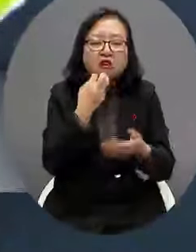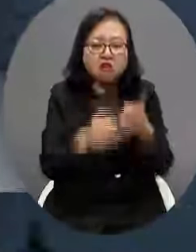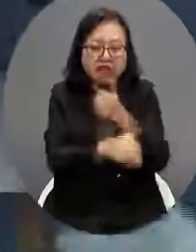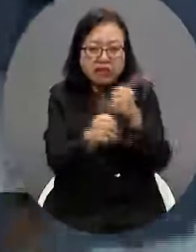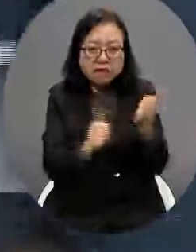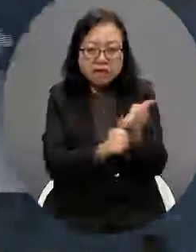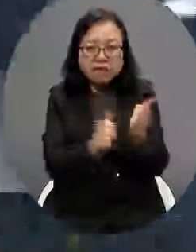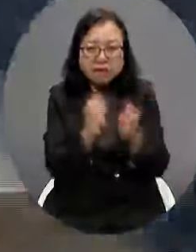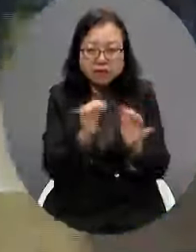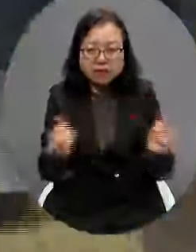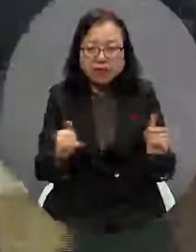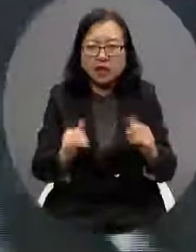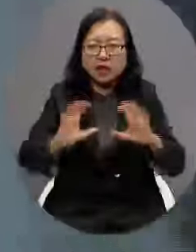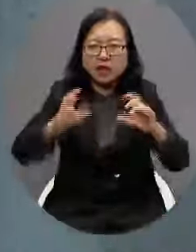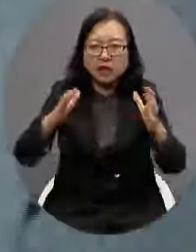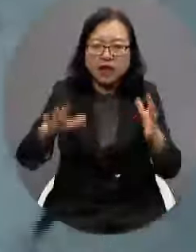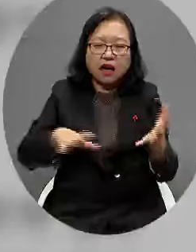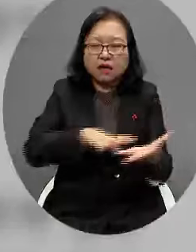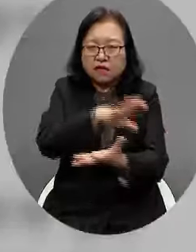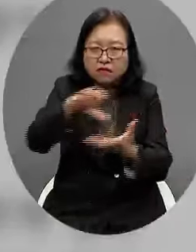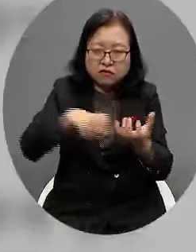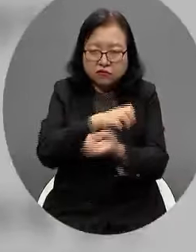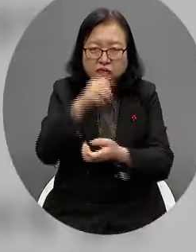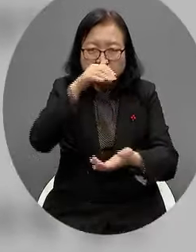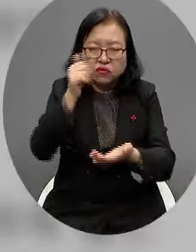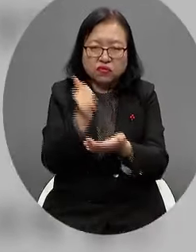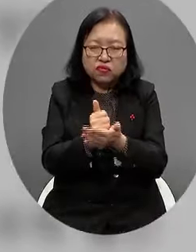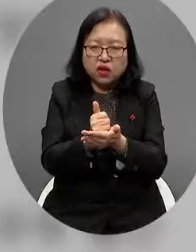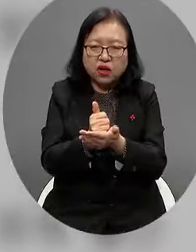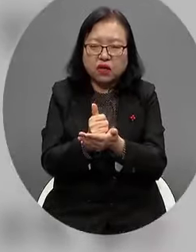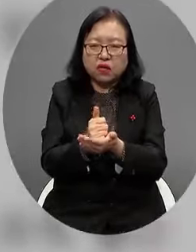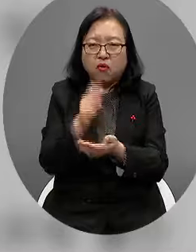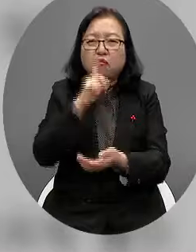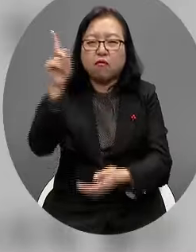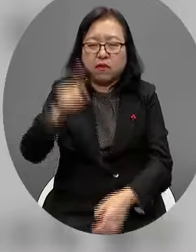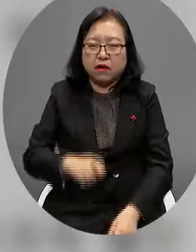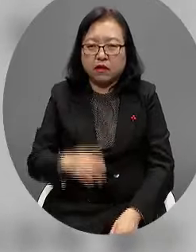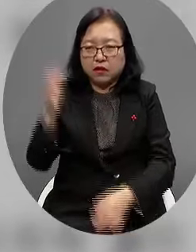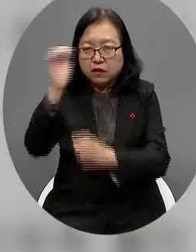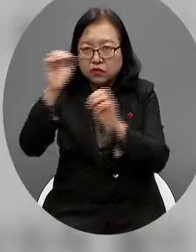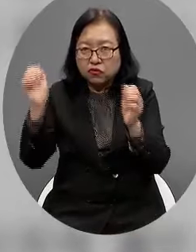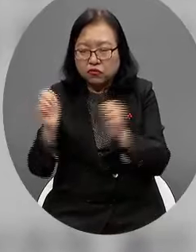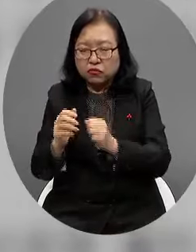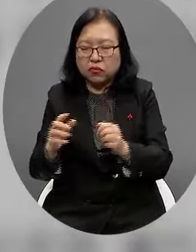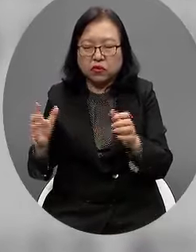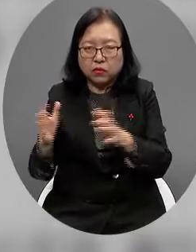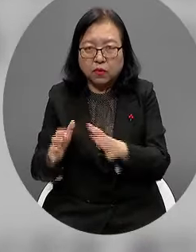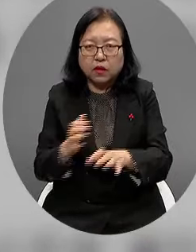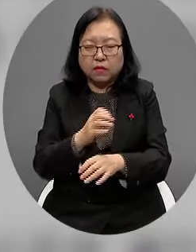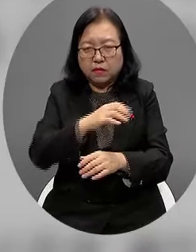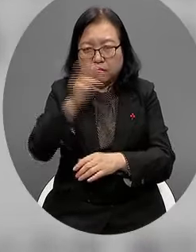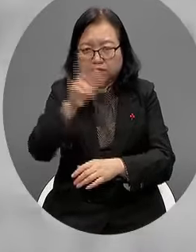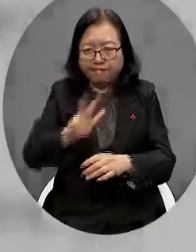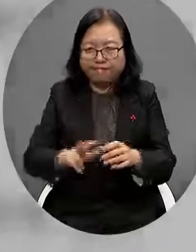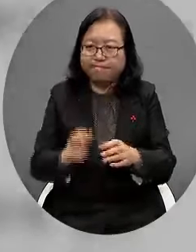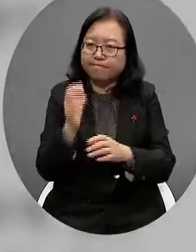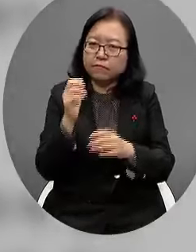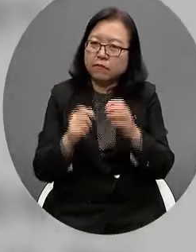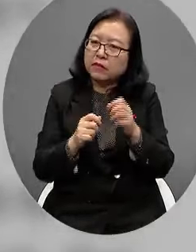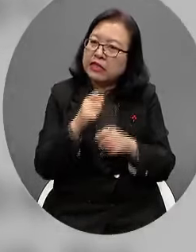등의 혐의로 공수처에 고발했습니다 충북을 비롯한 전국 11개 시도 기자 협회도